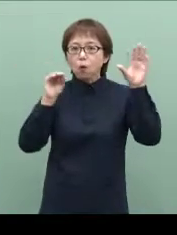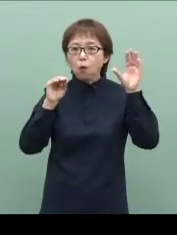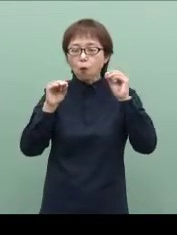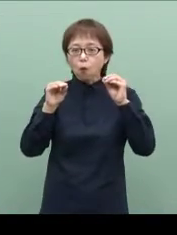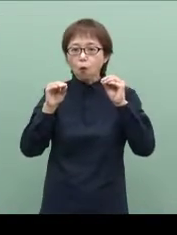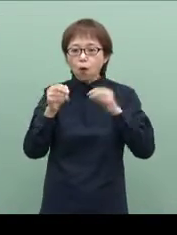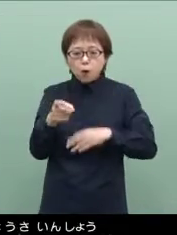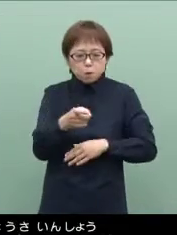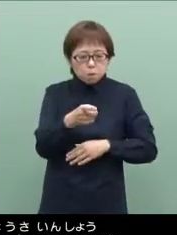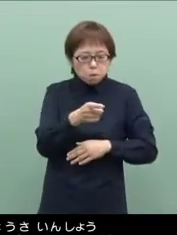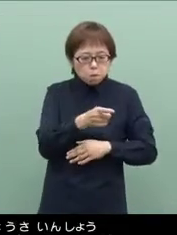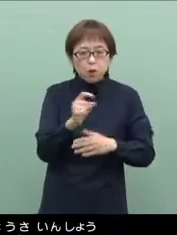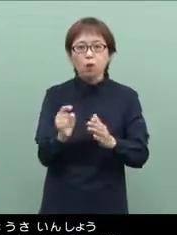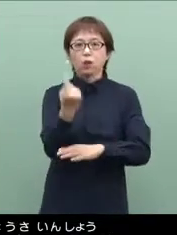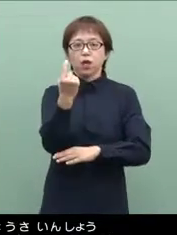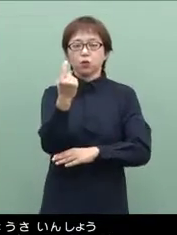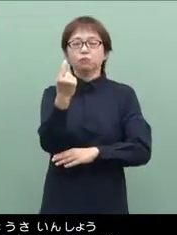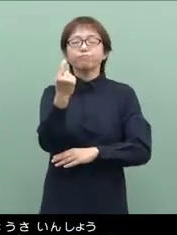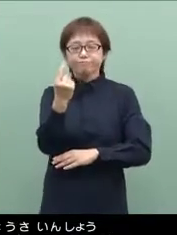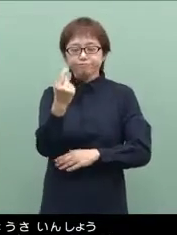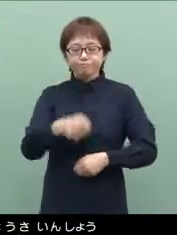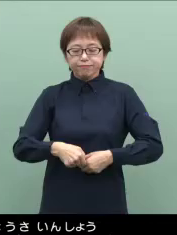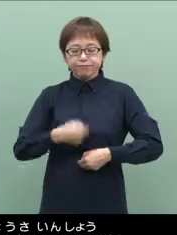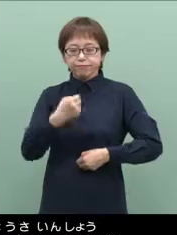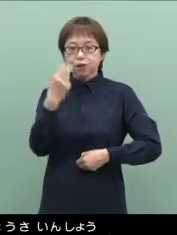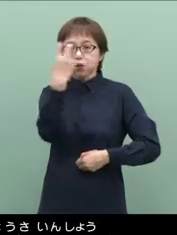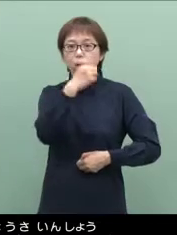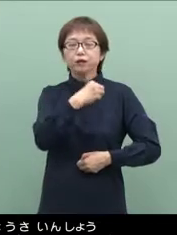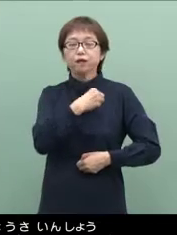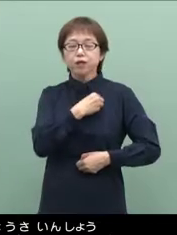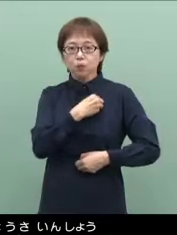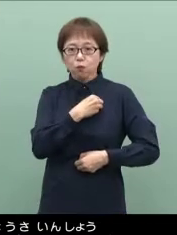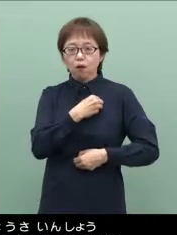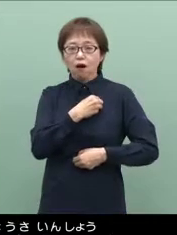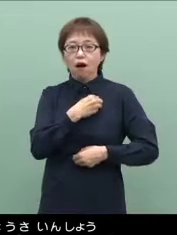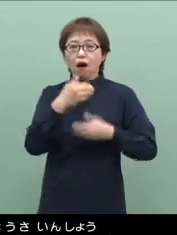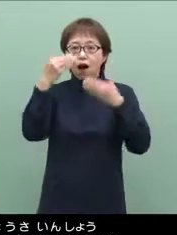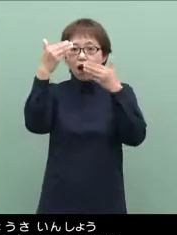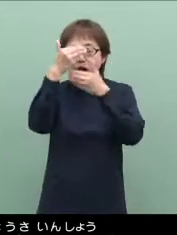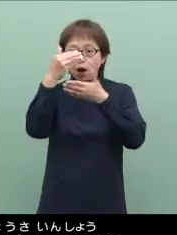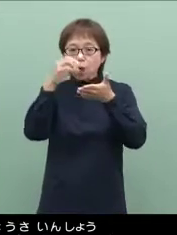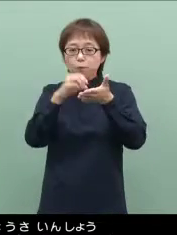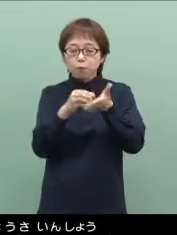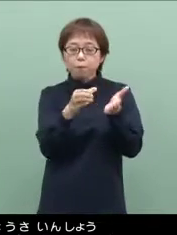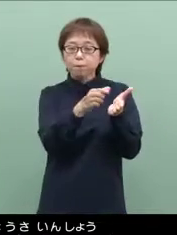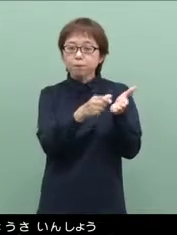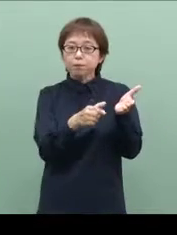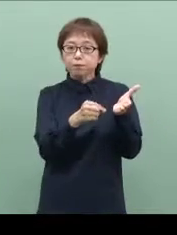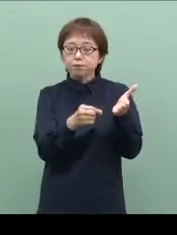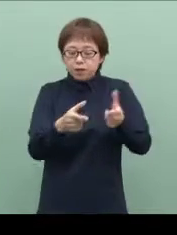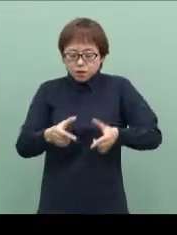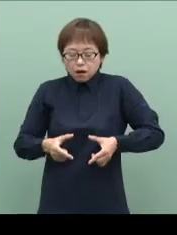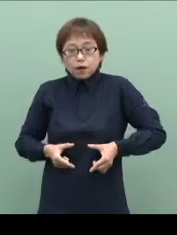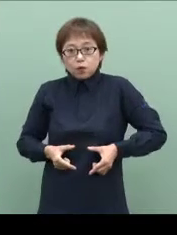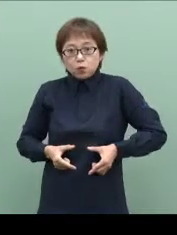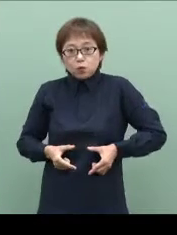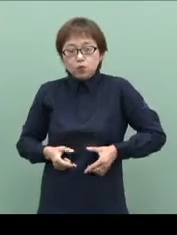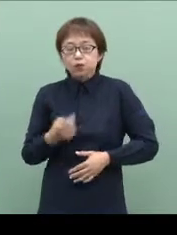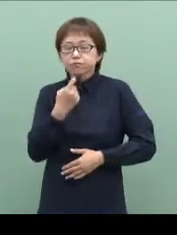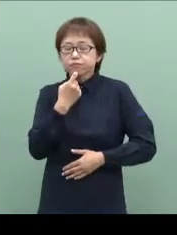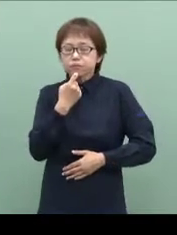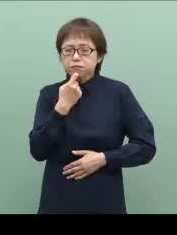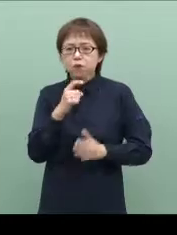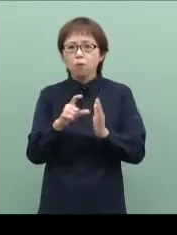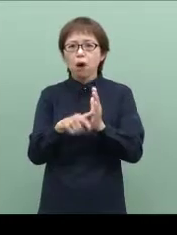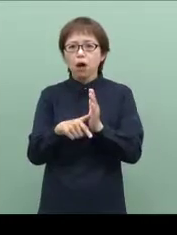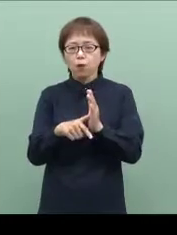件が発生しております。調査員は顔写真入りの調査員証を持って調査をしているので、不審に思われた際は地